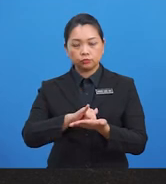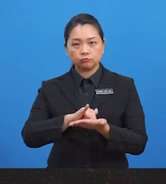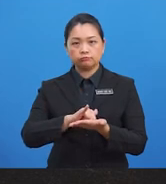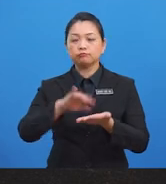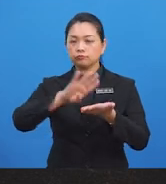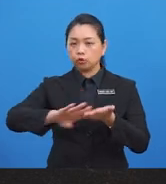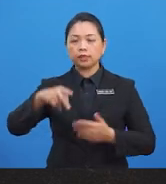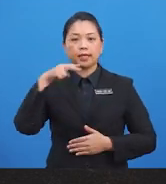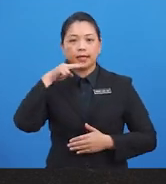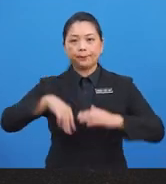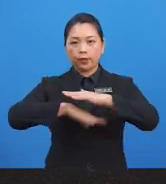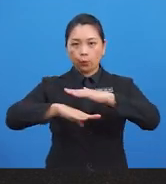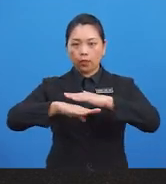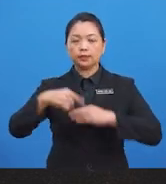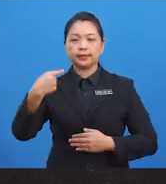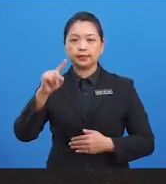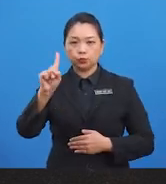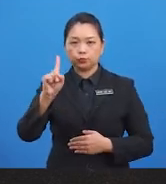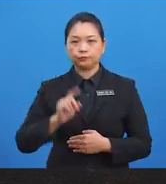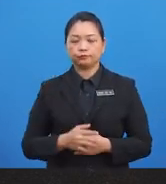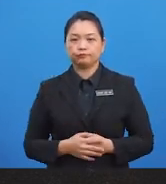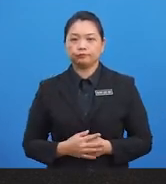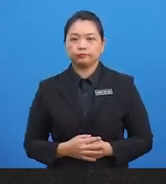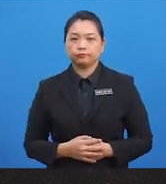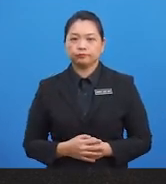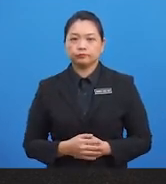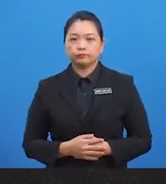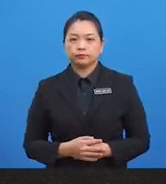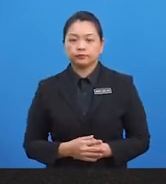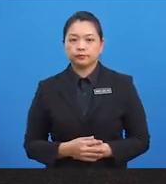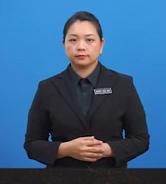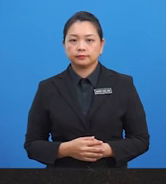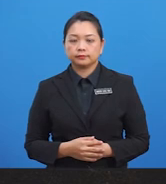Kemudian, ditolak dengan nilai had bawah, iaitu negatif 1.